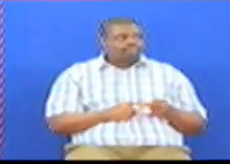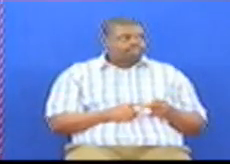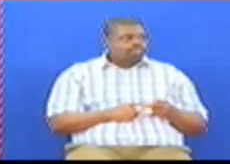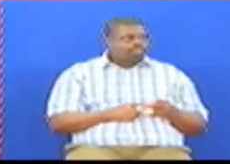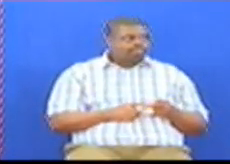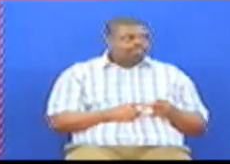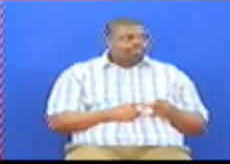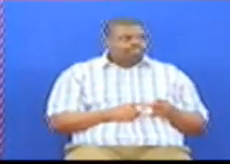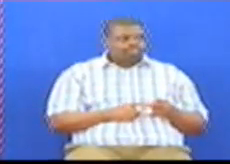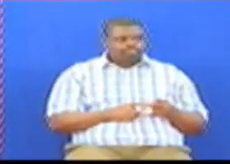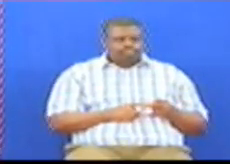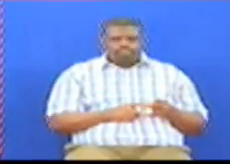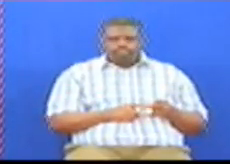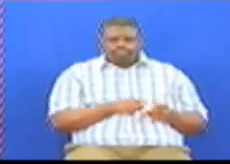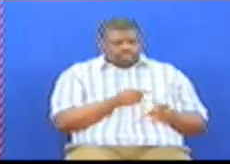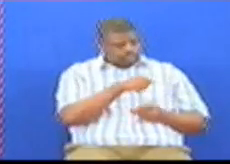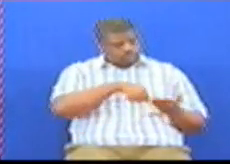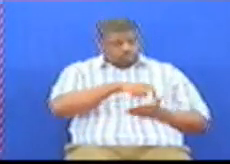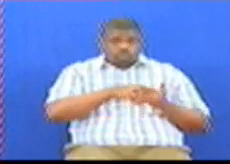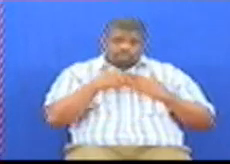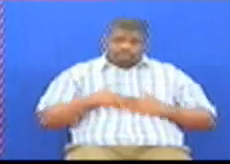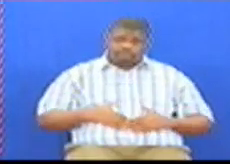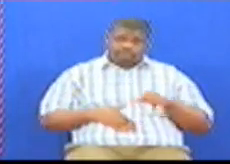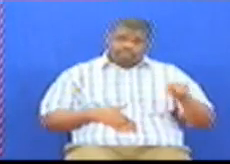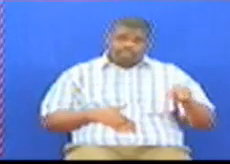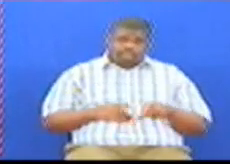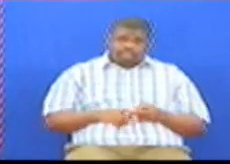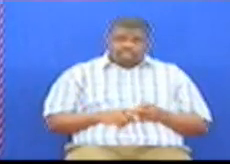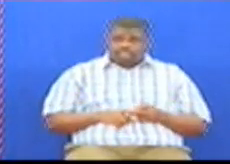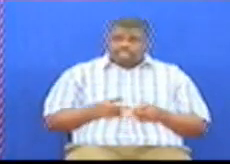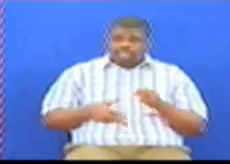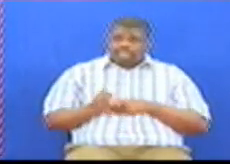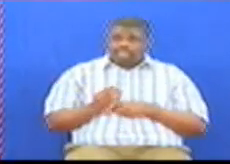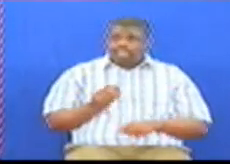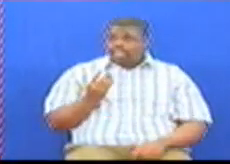Zote hizo ni fedha. Kituo cha afya kiko pale Marangali. Kile kinahudumia kata 4.